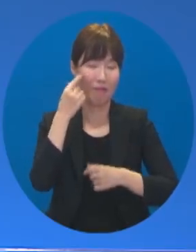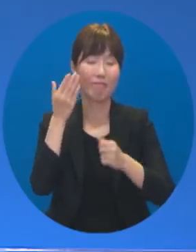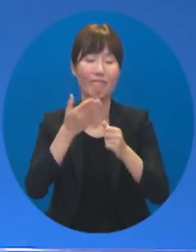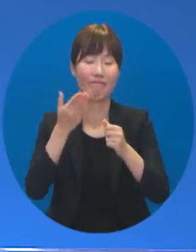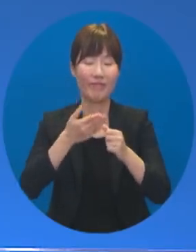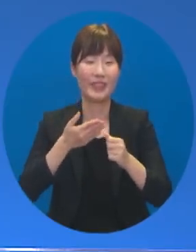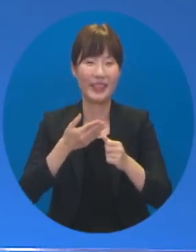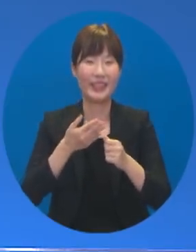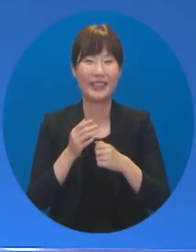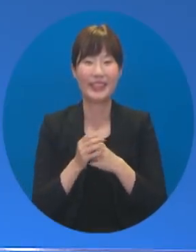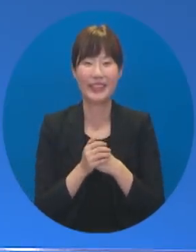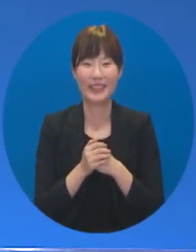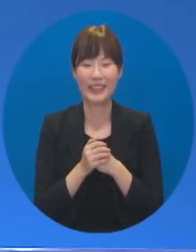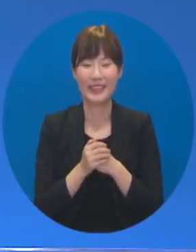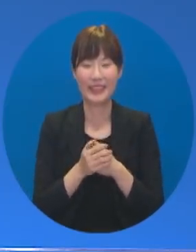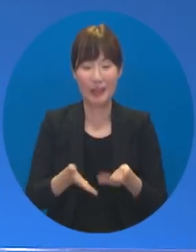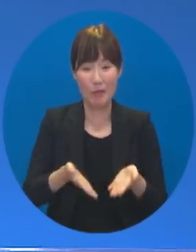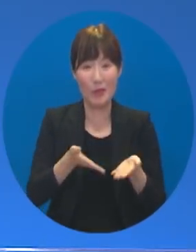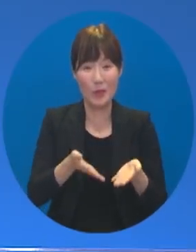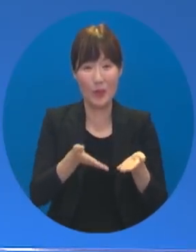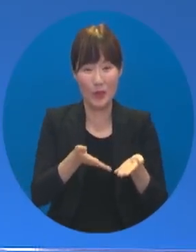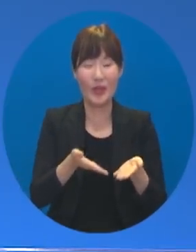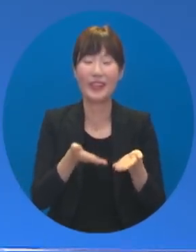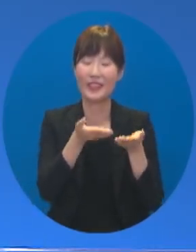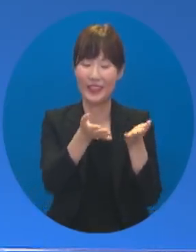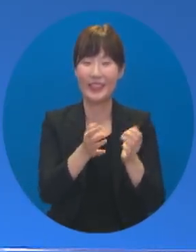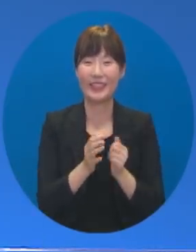근데 말씀드린 대로 원기만의